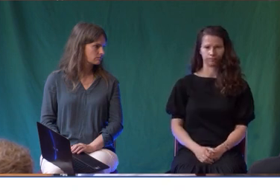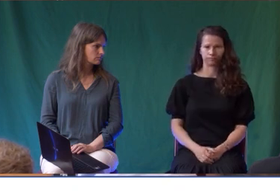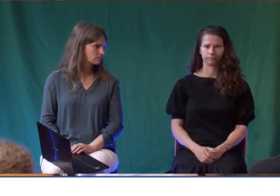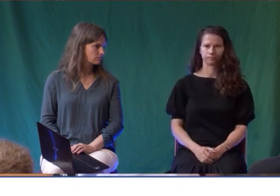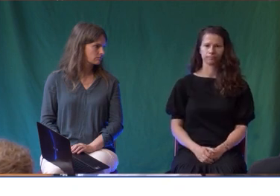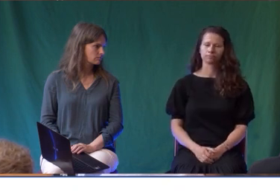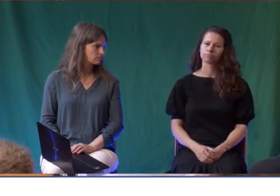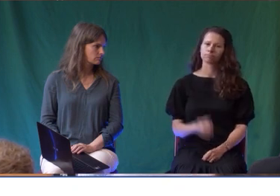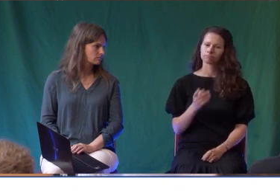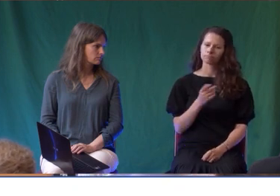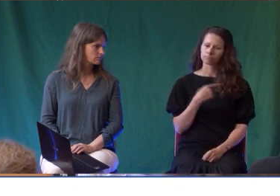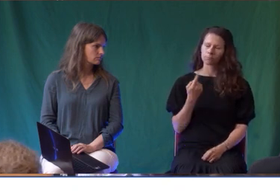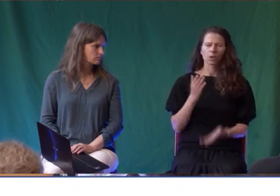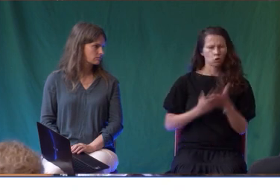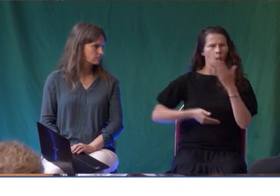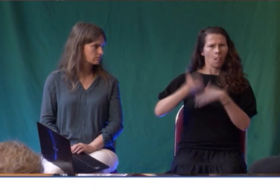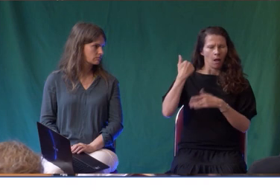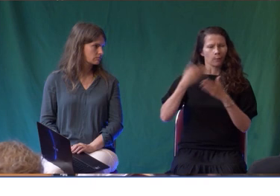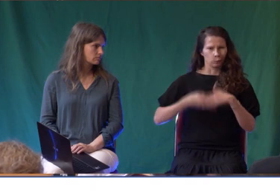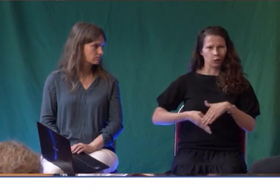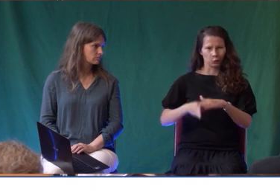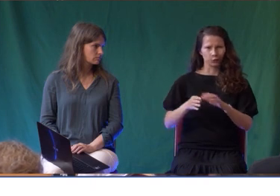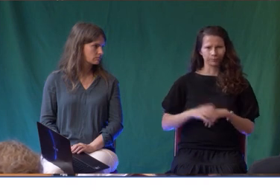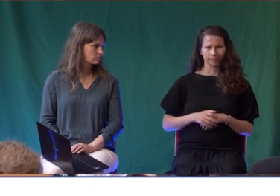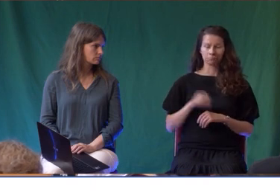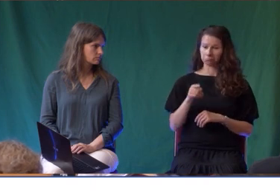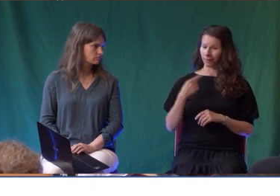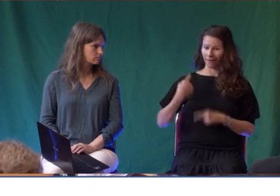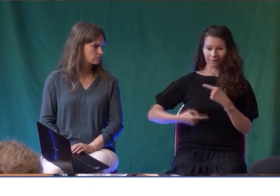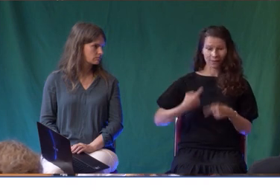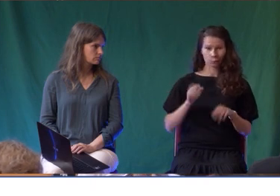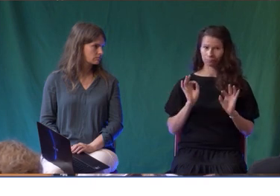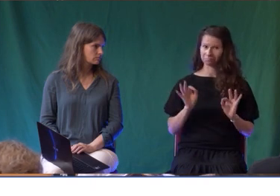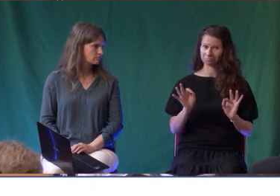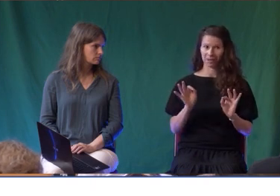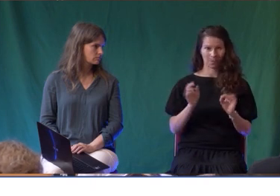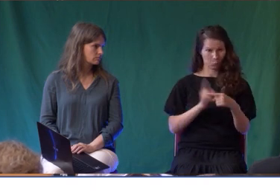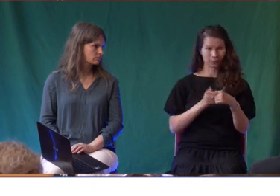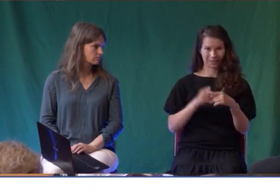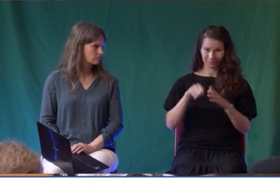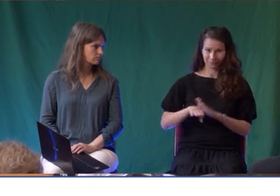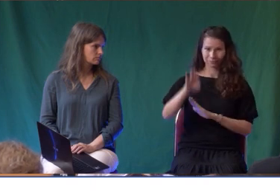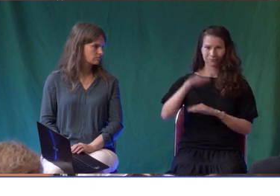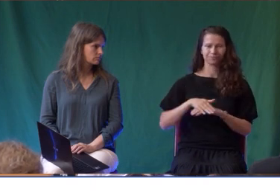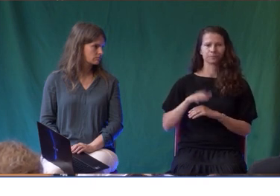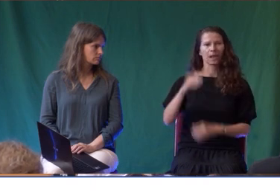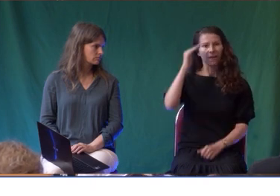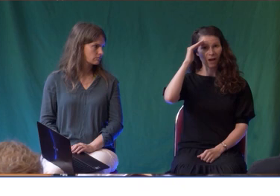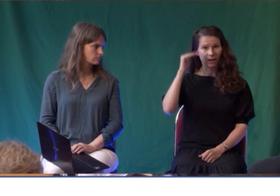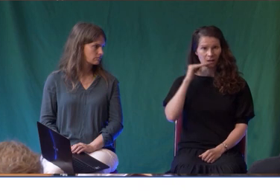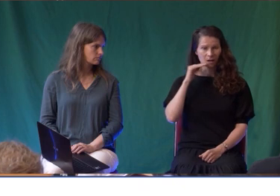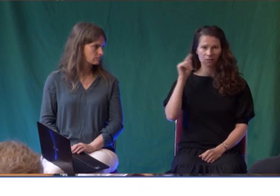wir unterstützen Sie schon lange und sie hat sich sehr gut entwickelt der Vater ist